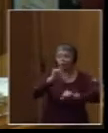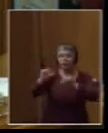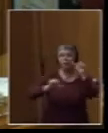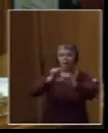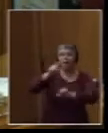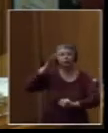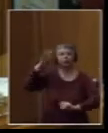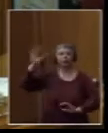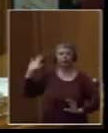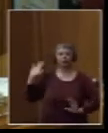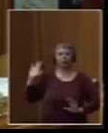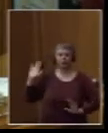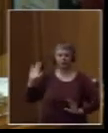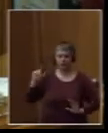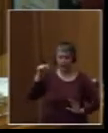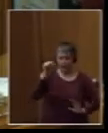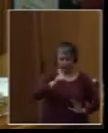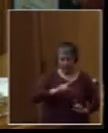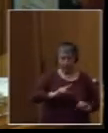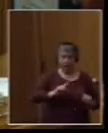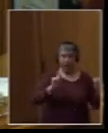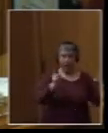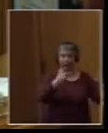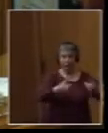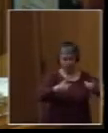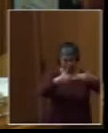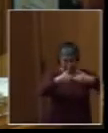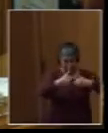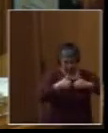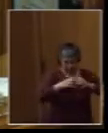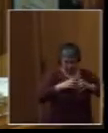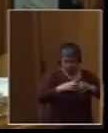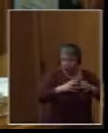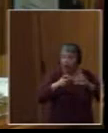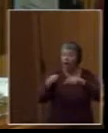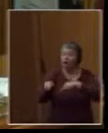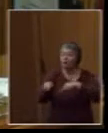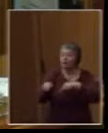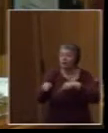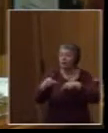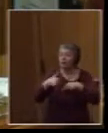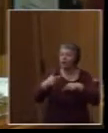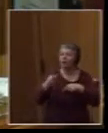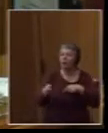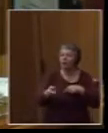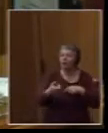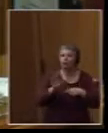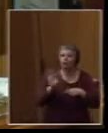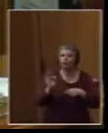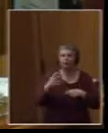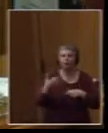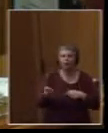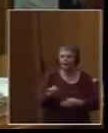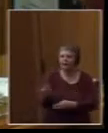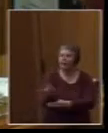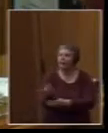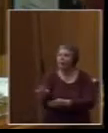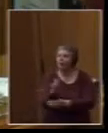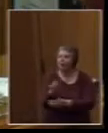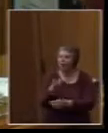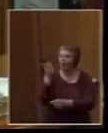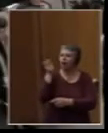έρει τις λογικές του εμείς και οι άλλοι, τις λογικές της φιλανθρωπίας και του επιδοματικού